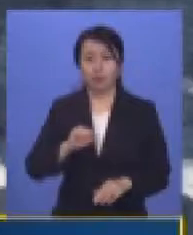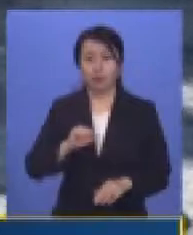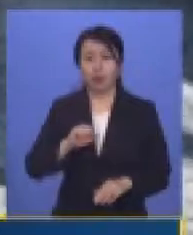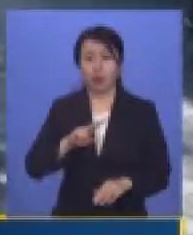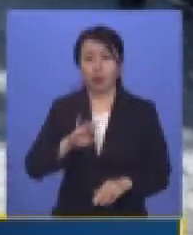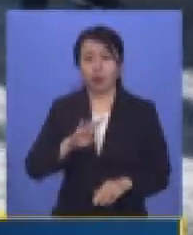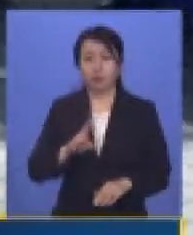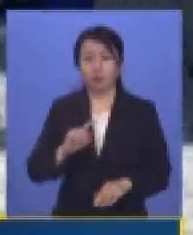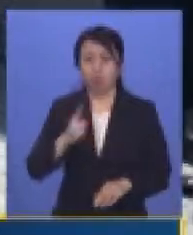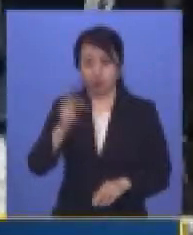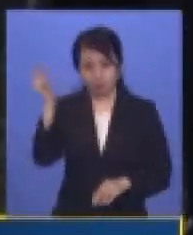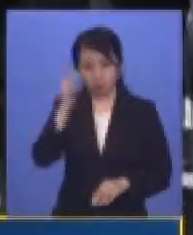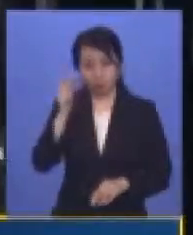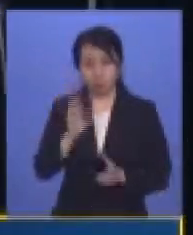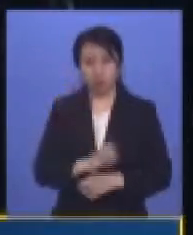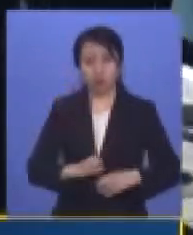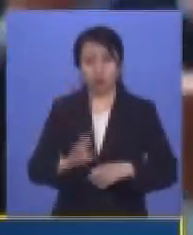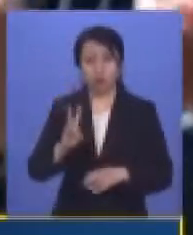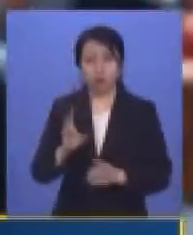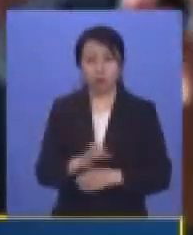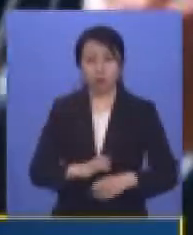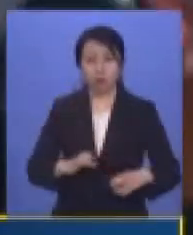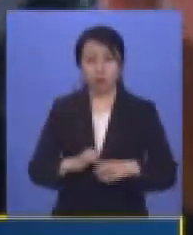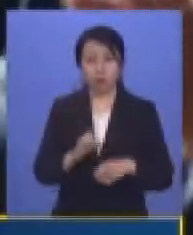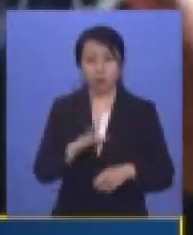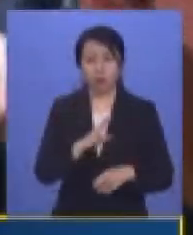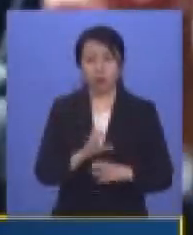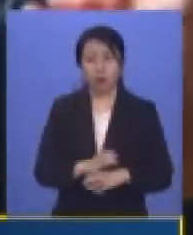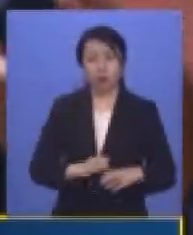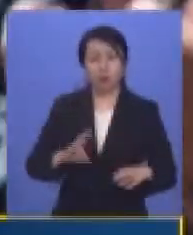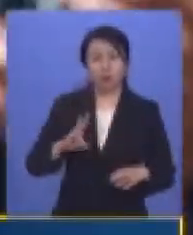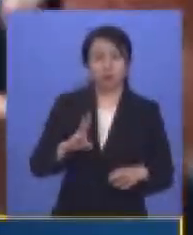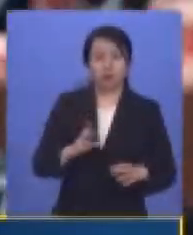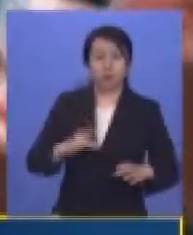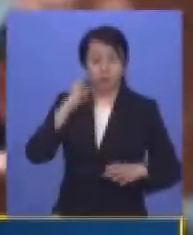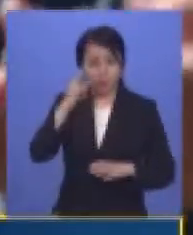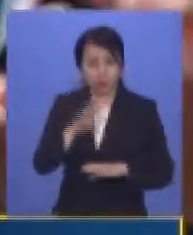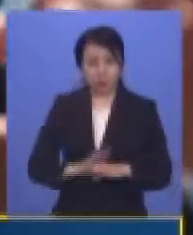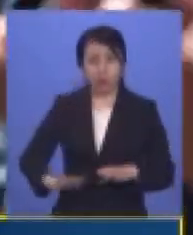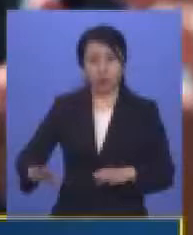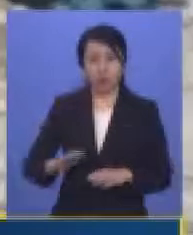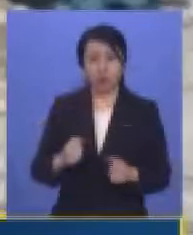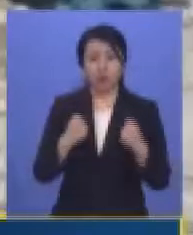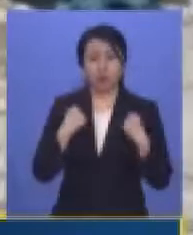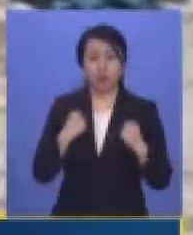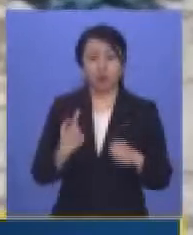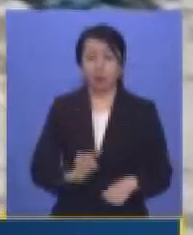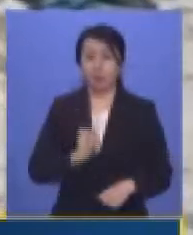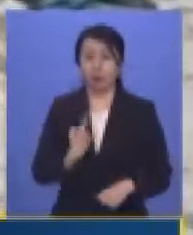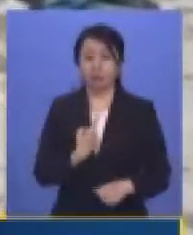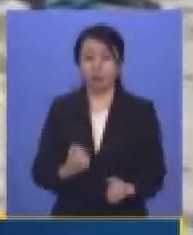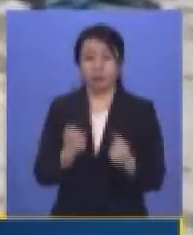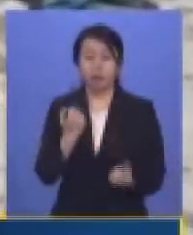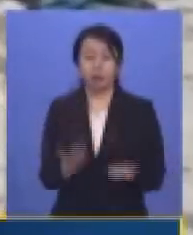Исенов, курсант 1-го курса Академии национальной гвардии, выступил в составе национальной сборной Казахстана. Спортсмен стал мастером